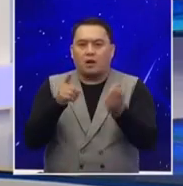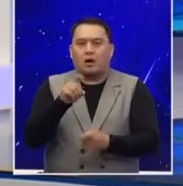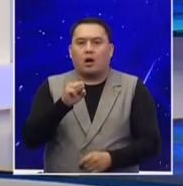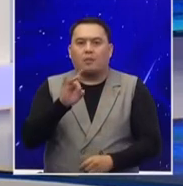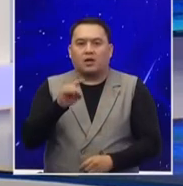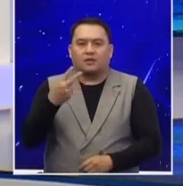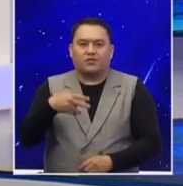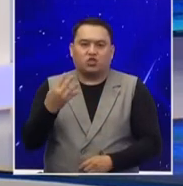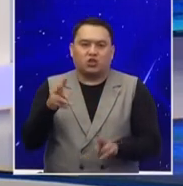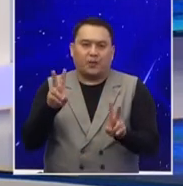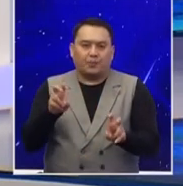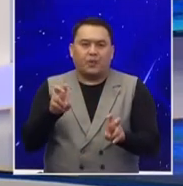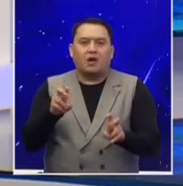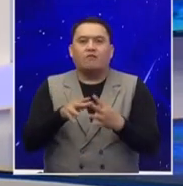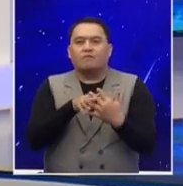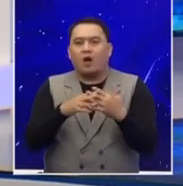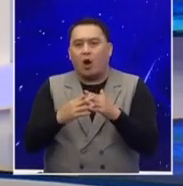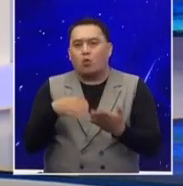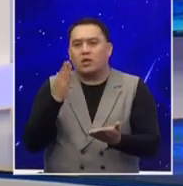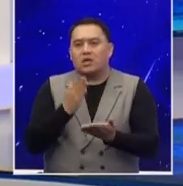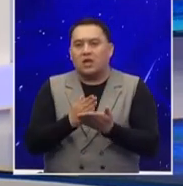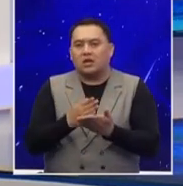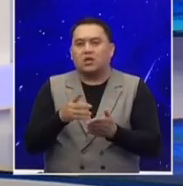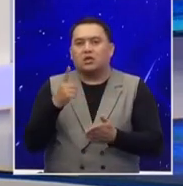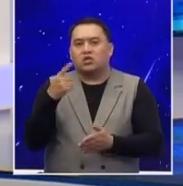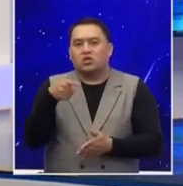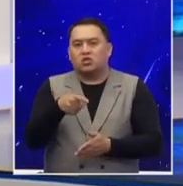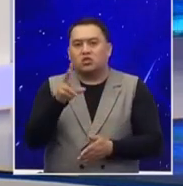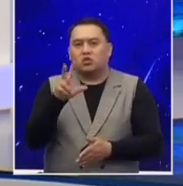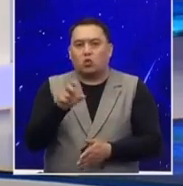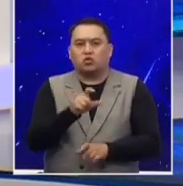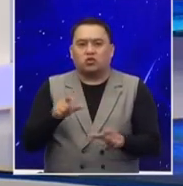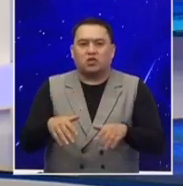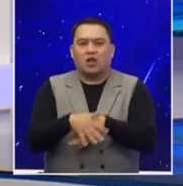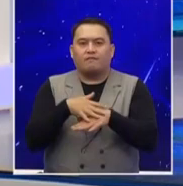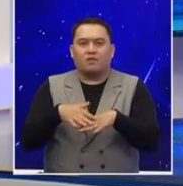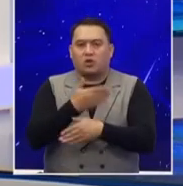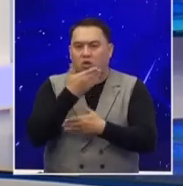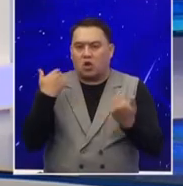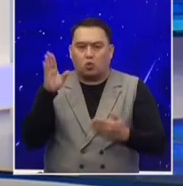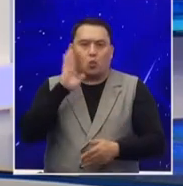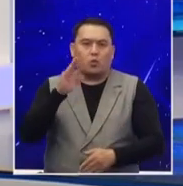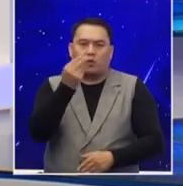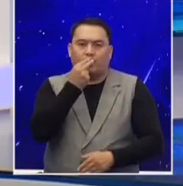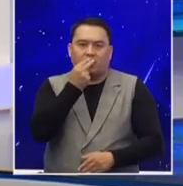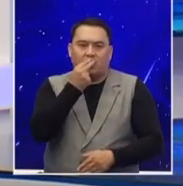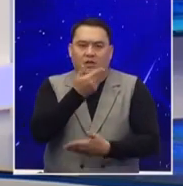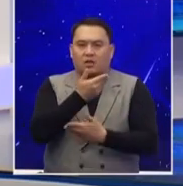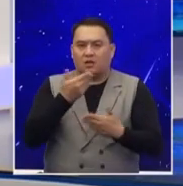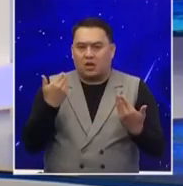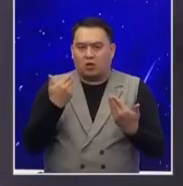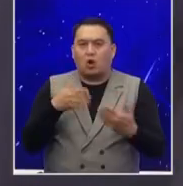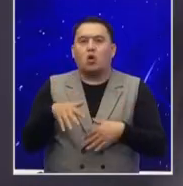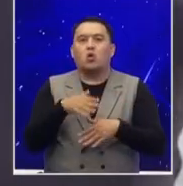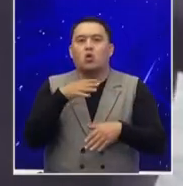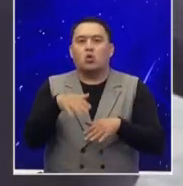корреспондент Хабар-24. В ауле с населением более 1300 жителей нет доступа к питьевой воде.